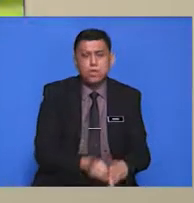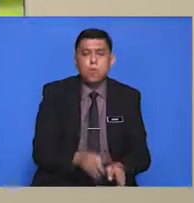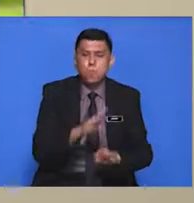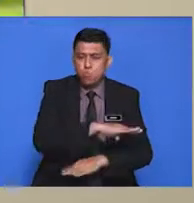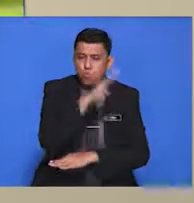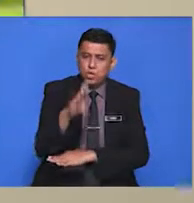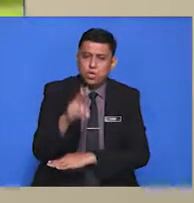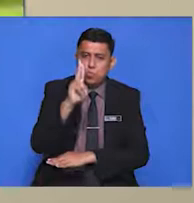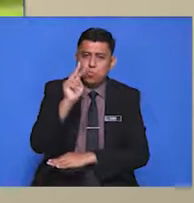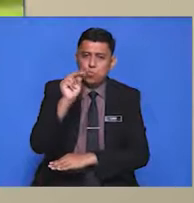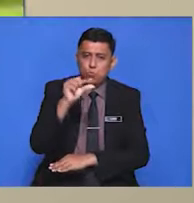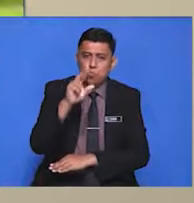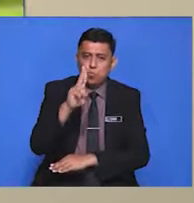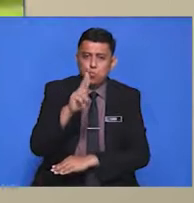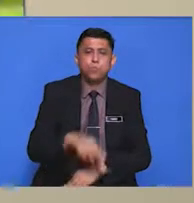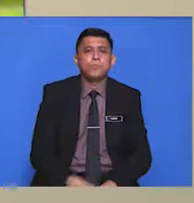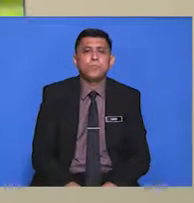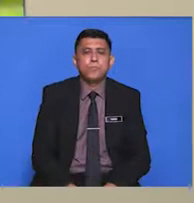Unggu.